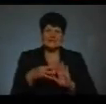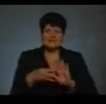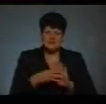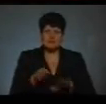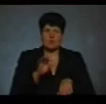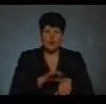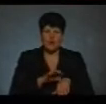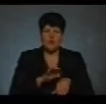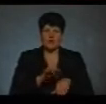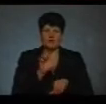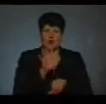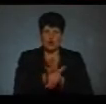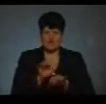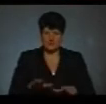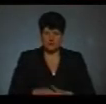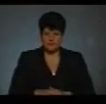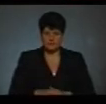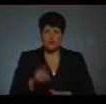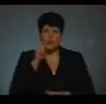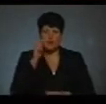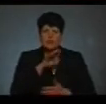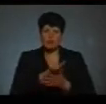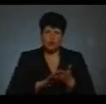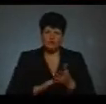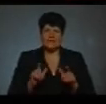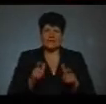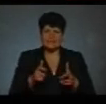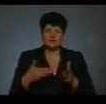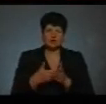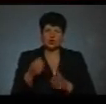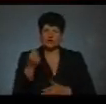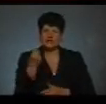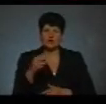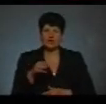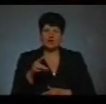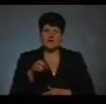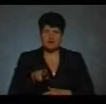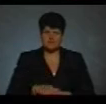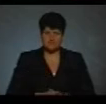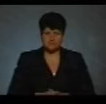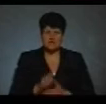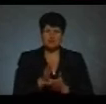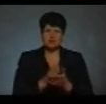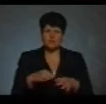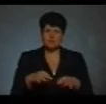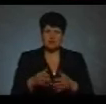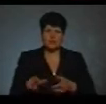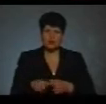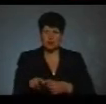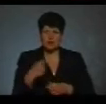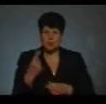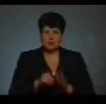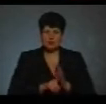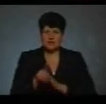COVID-19. В Україні продовжили карантин до 11 травня. Служба автомобільних доріг області